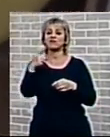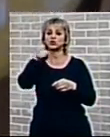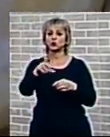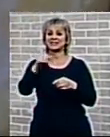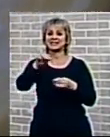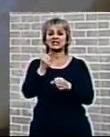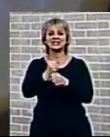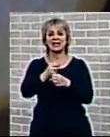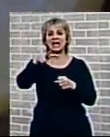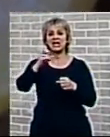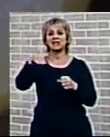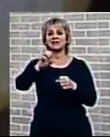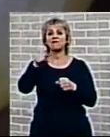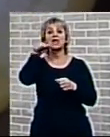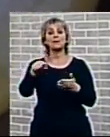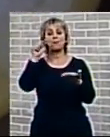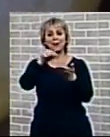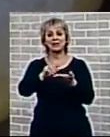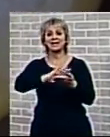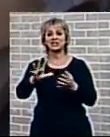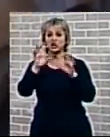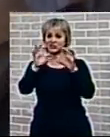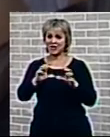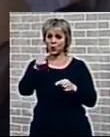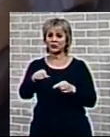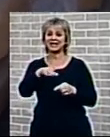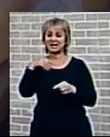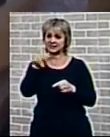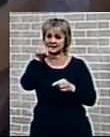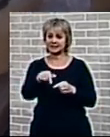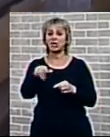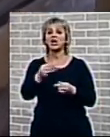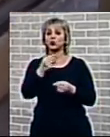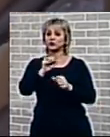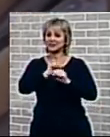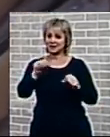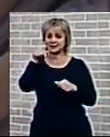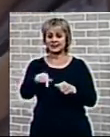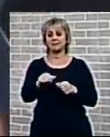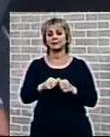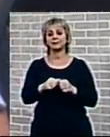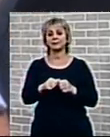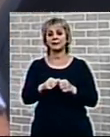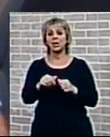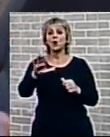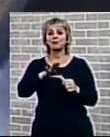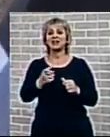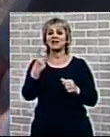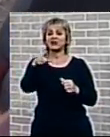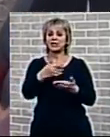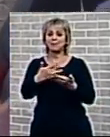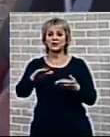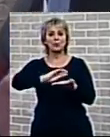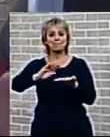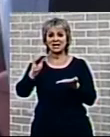сыр произведен в Литве, а значит, попадает под ответные российские санкции и съеден быть не может. Была выявлена данная